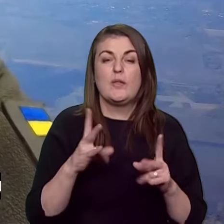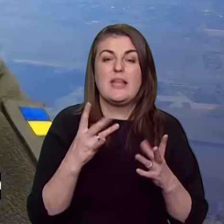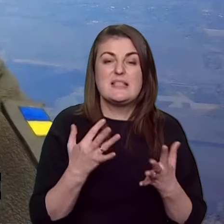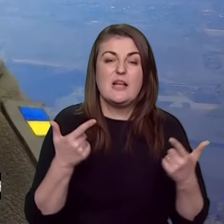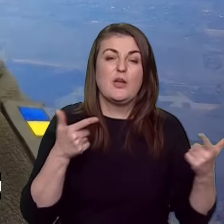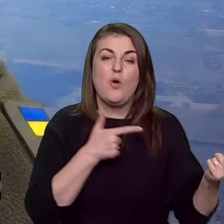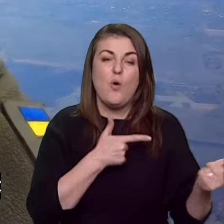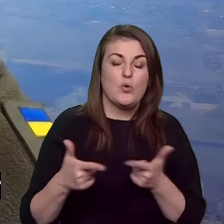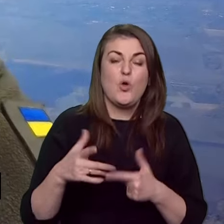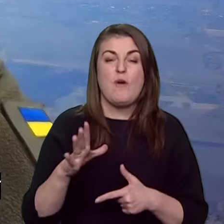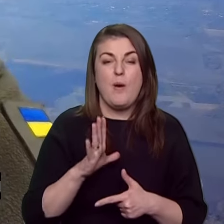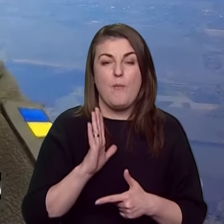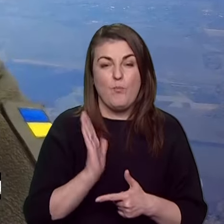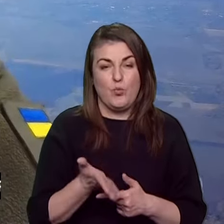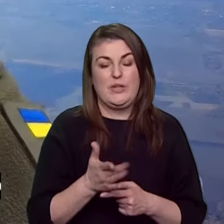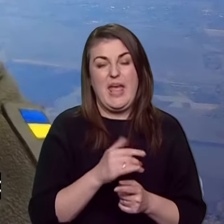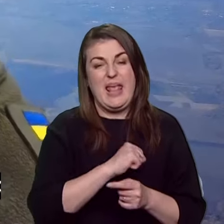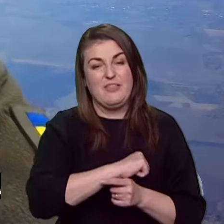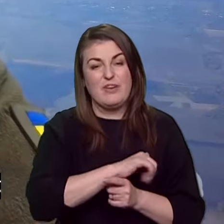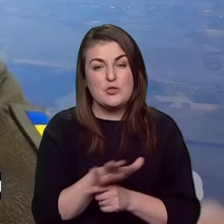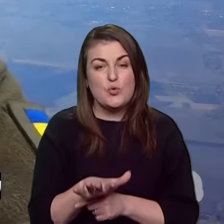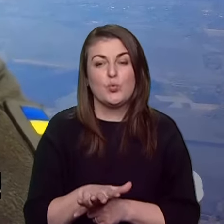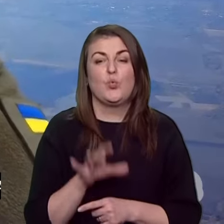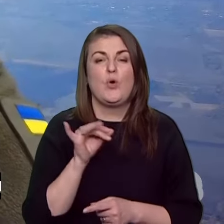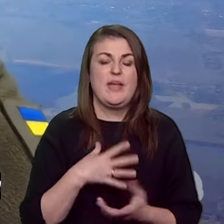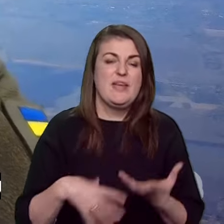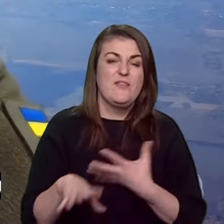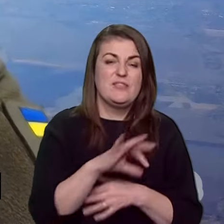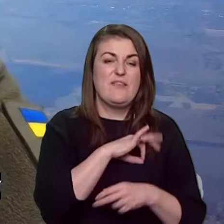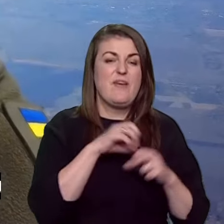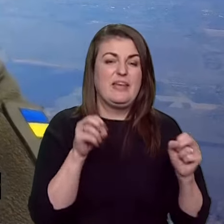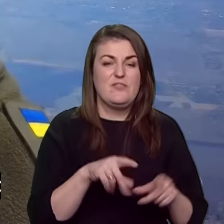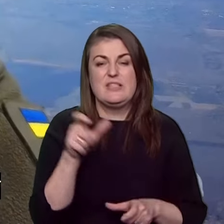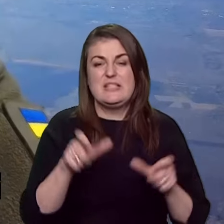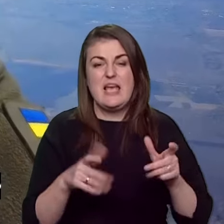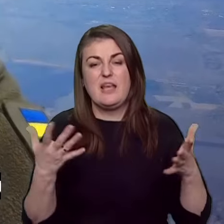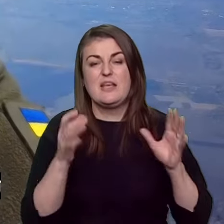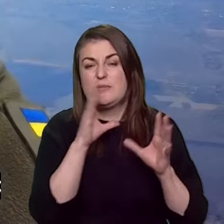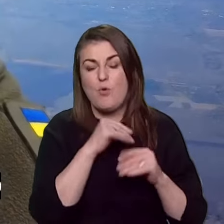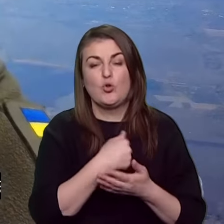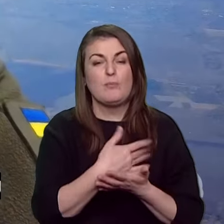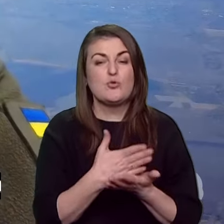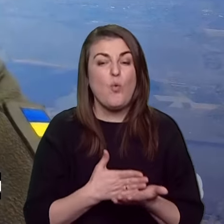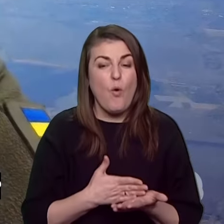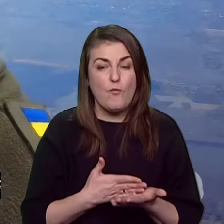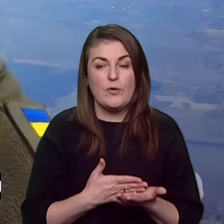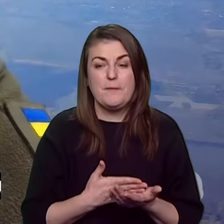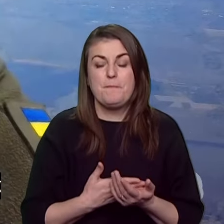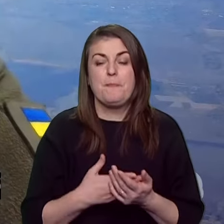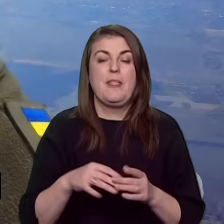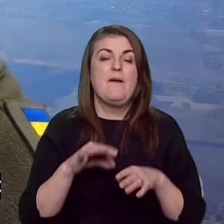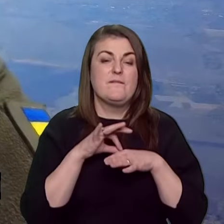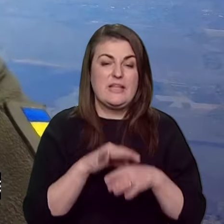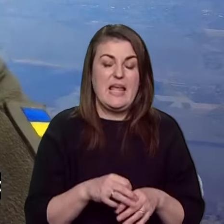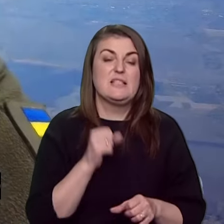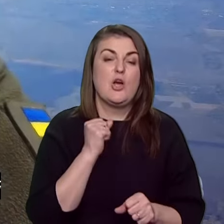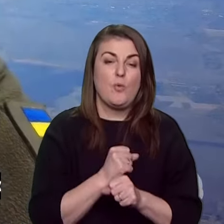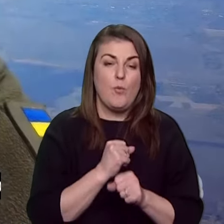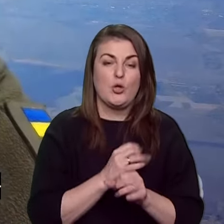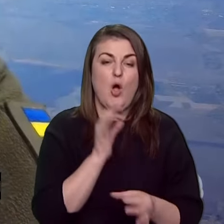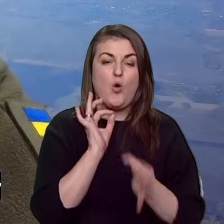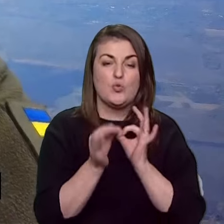готова буде інфраструктура і всі фахівці, які зможуть обслуговувати. Ведеться робота в